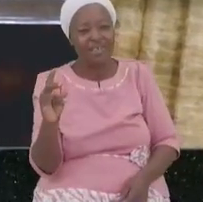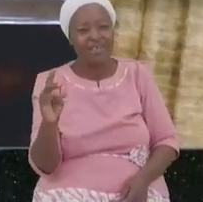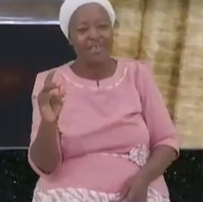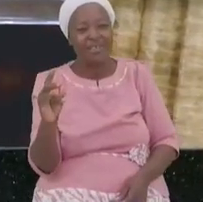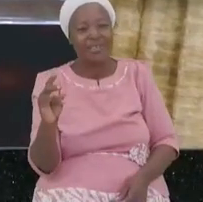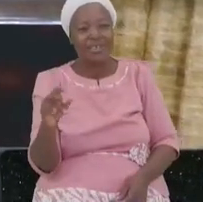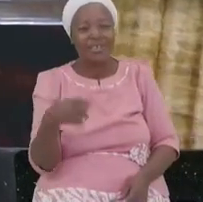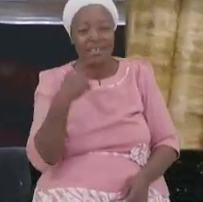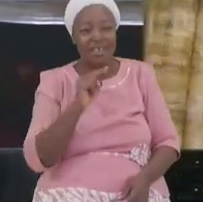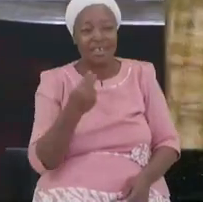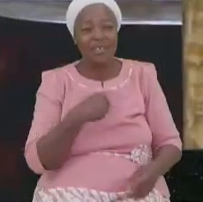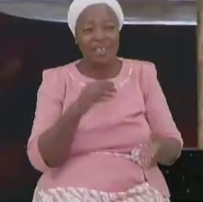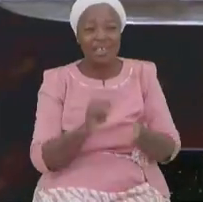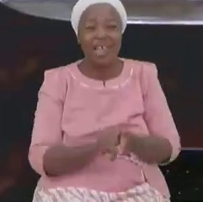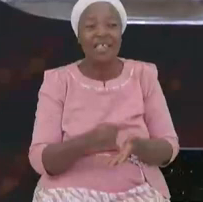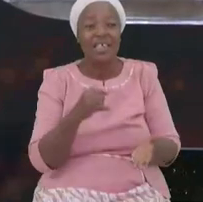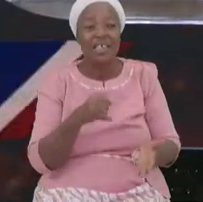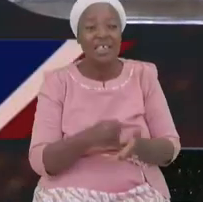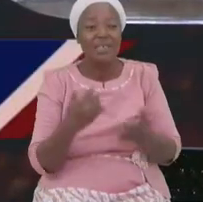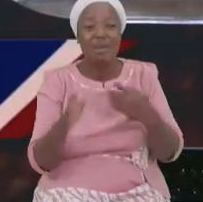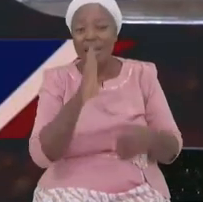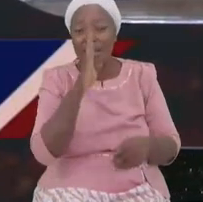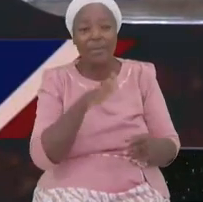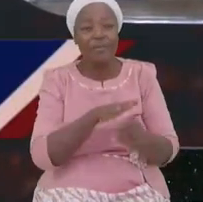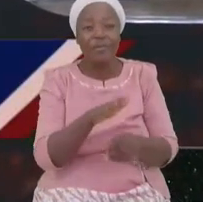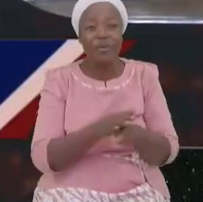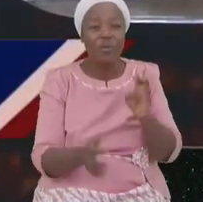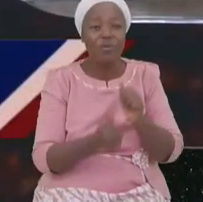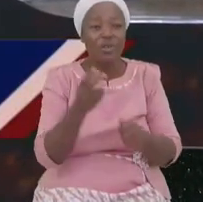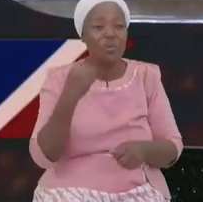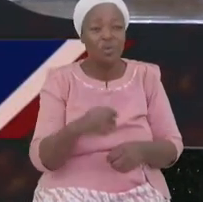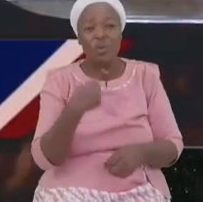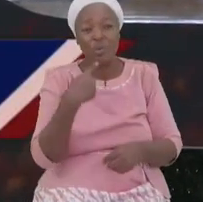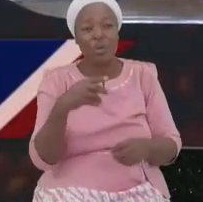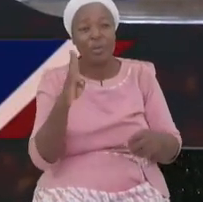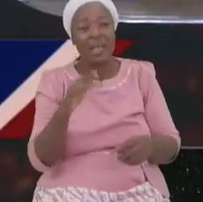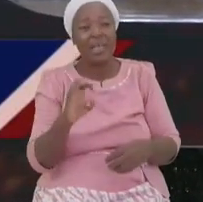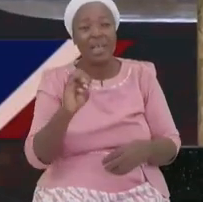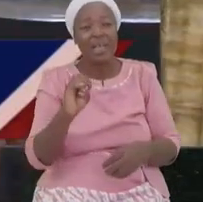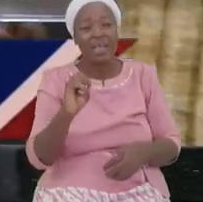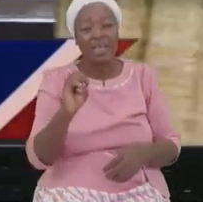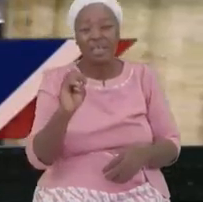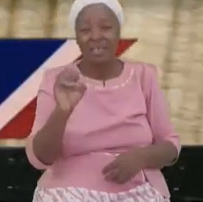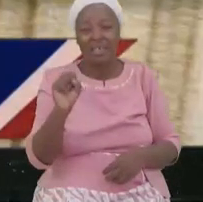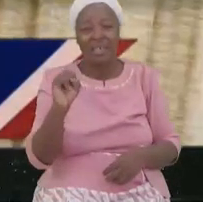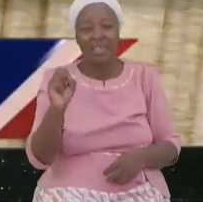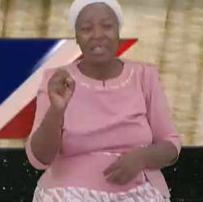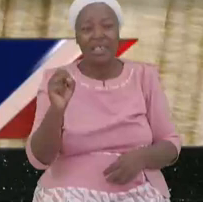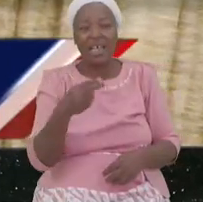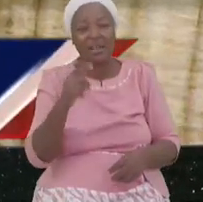Et dit, afin que s'accomplisse ce qui avait été annoncé par Esaïe le prophète, il a pris